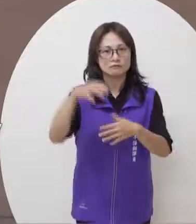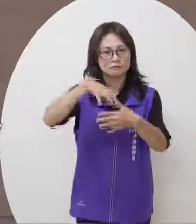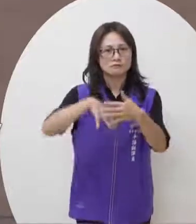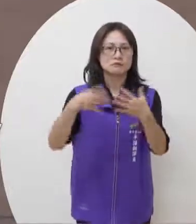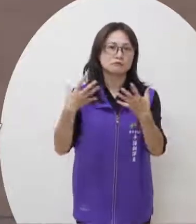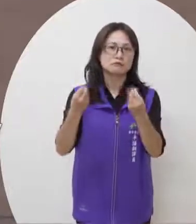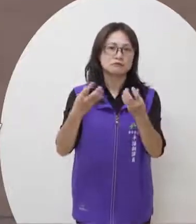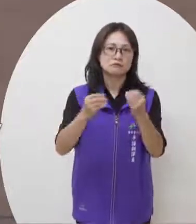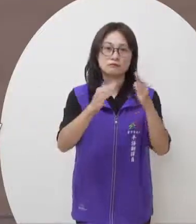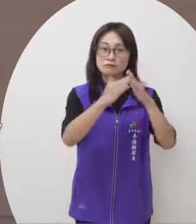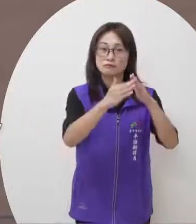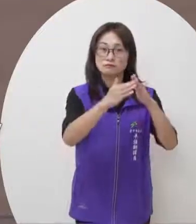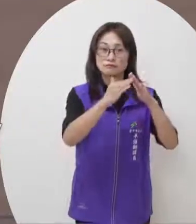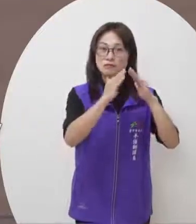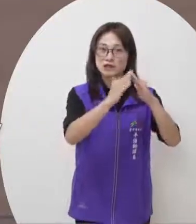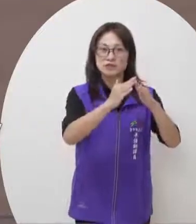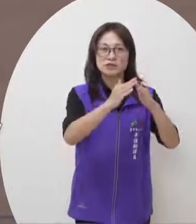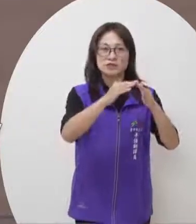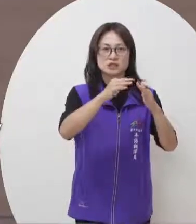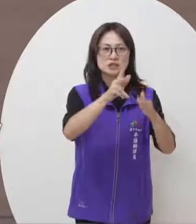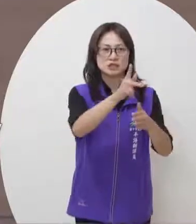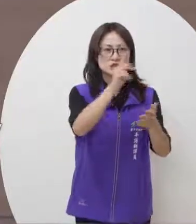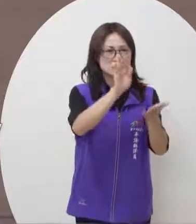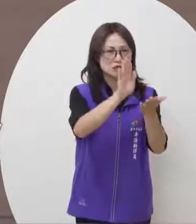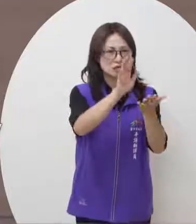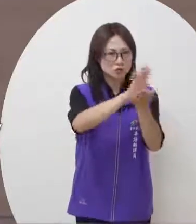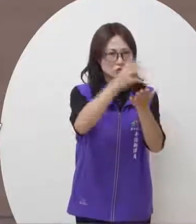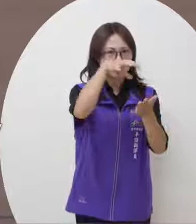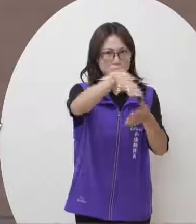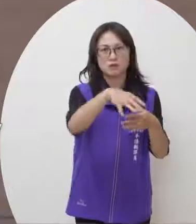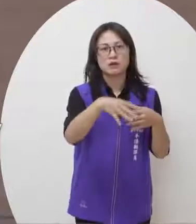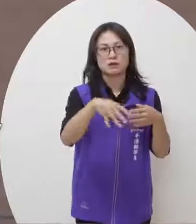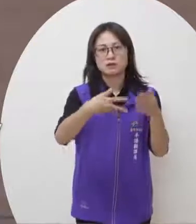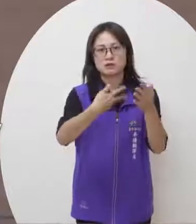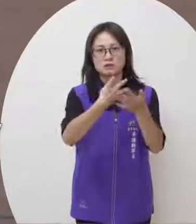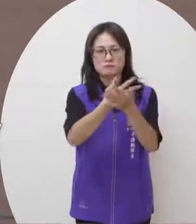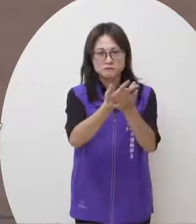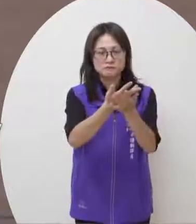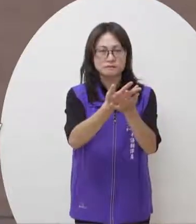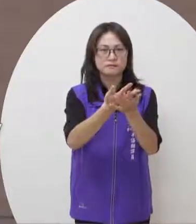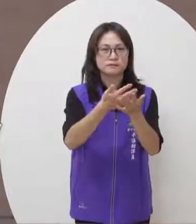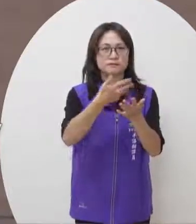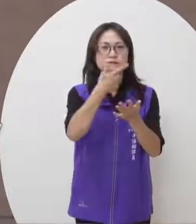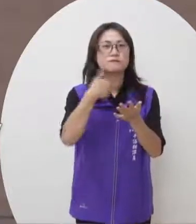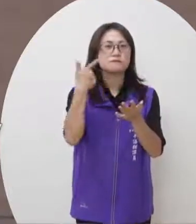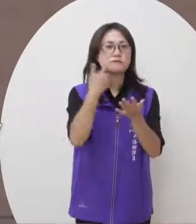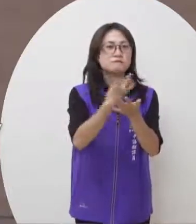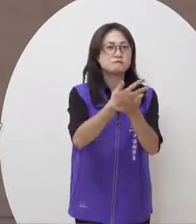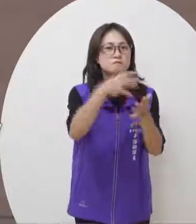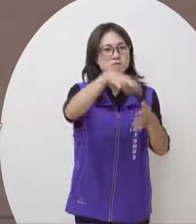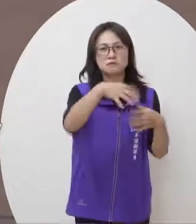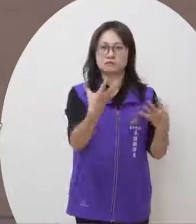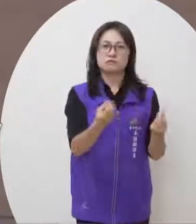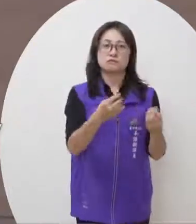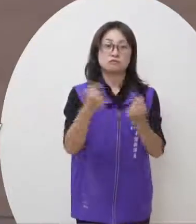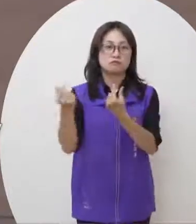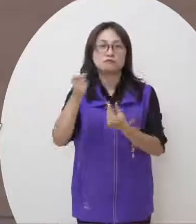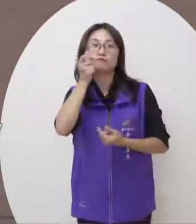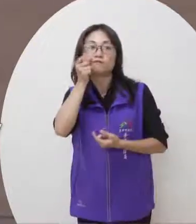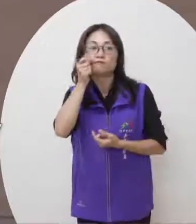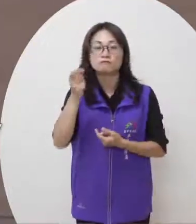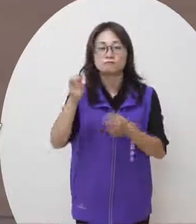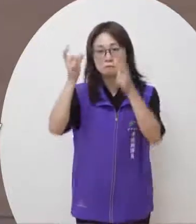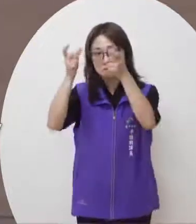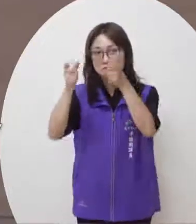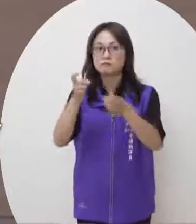市立图书馆，没有这个市立美术馆哈。你看台南有美术馆，台北市有美术馆，高雄也